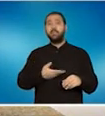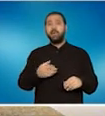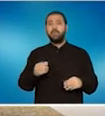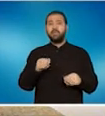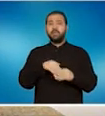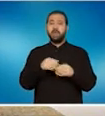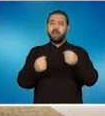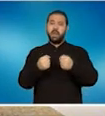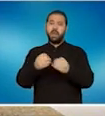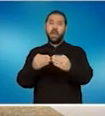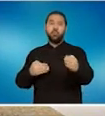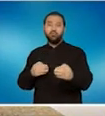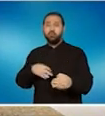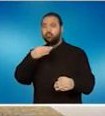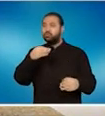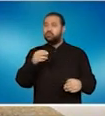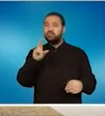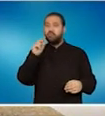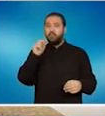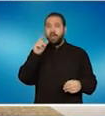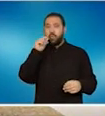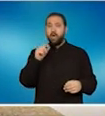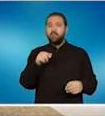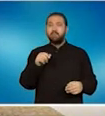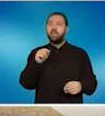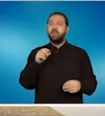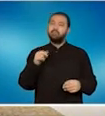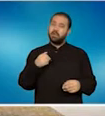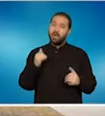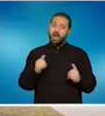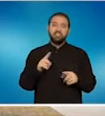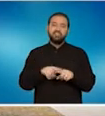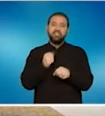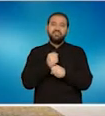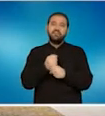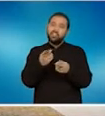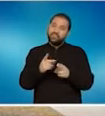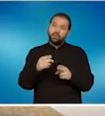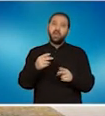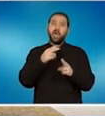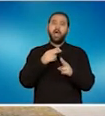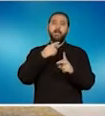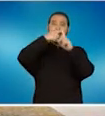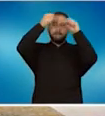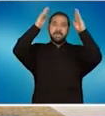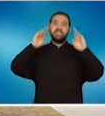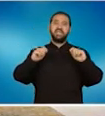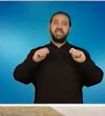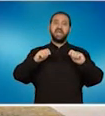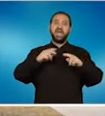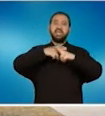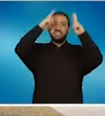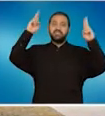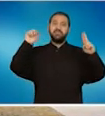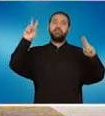unul la celălalt, băi, te duci la Sfântul Vasile, că acolo e un părinte bun care vorbește. Și toată lumea venea și l-asculta pe Părintele Galeriu. Să faci